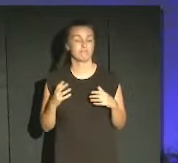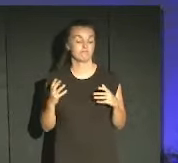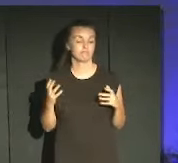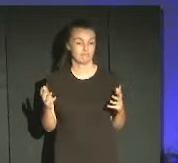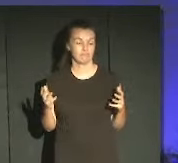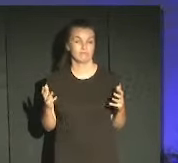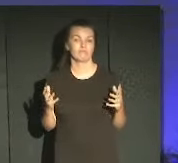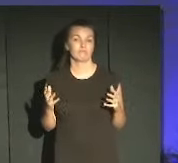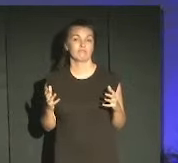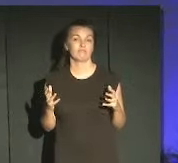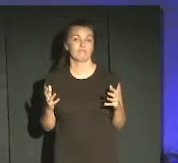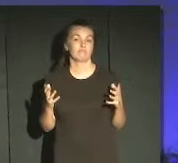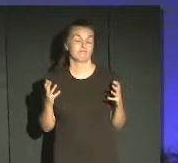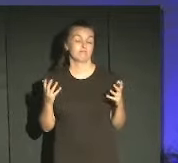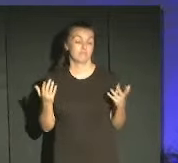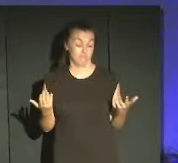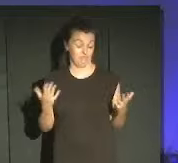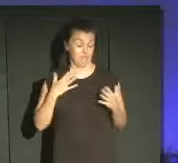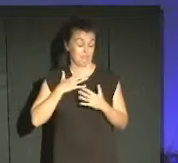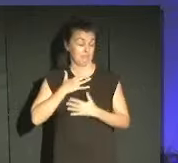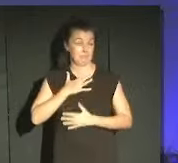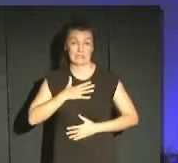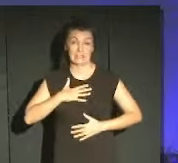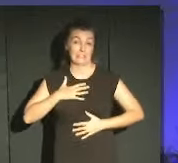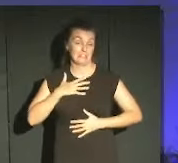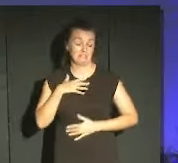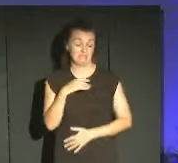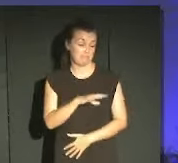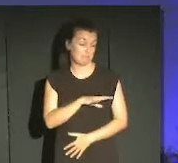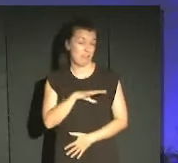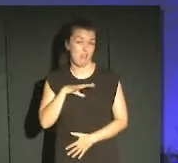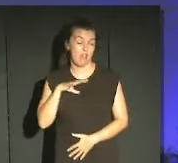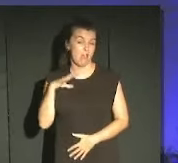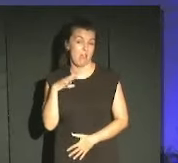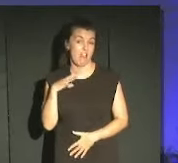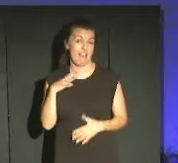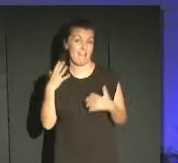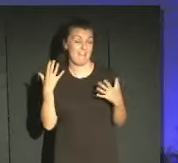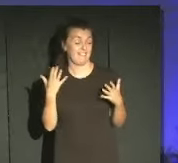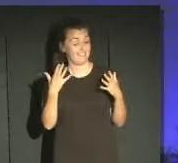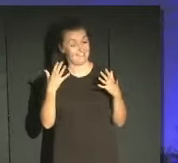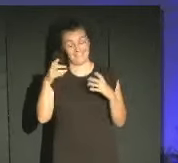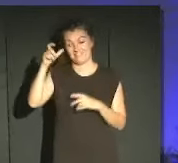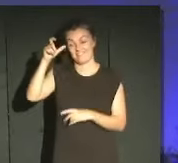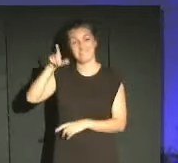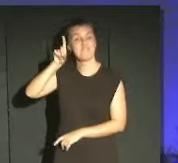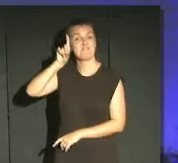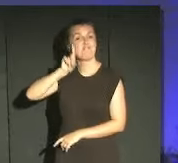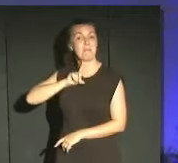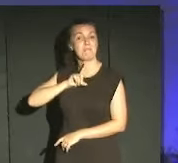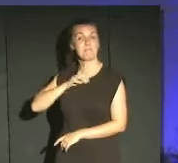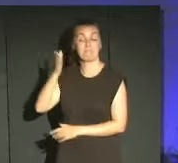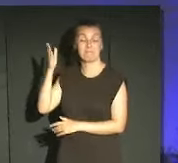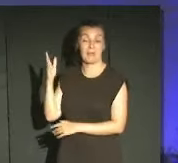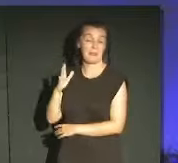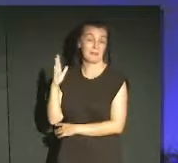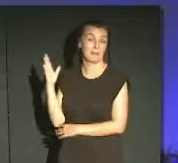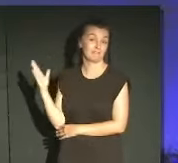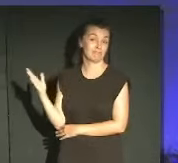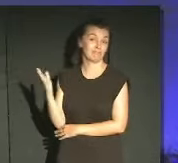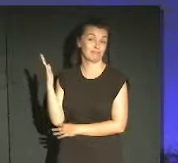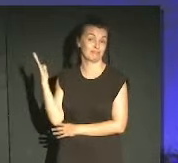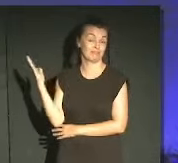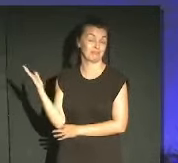alors c'est un plaisir pour moi également un honneur une fierté d'accueillir une femme d'une qualité